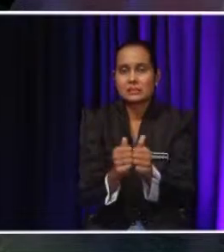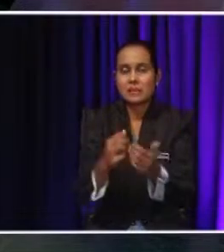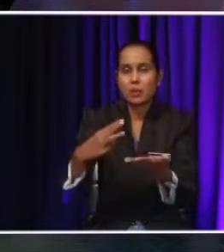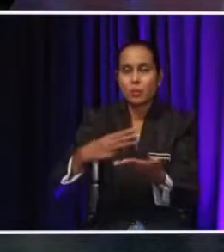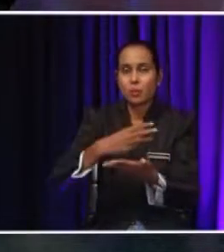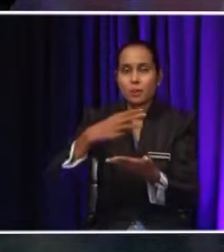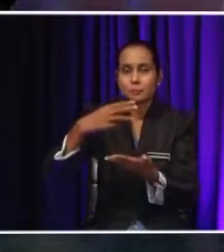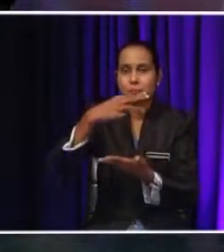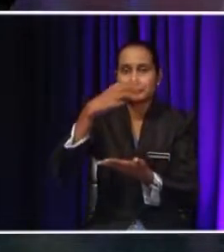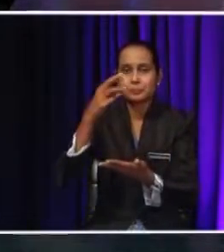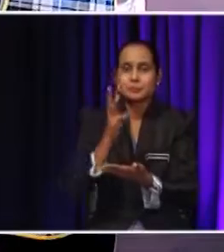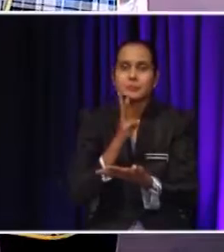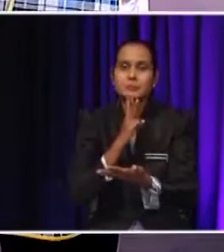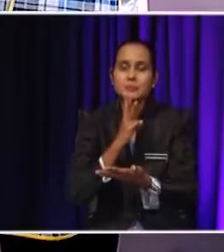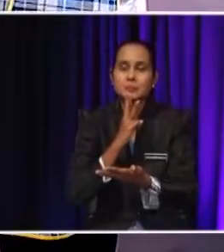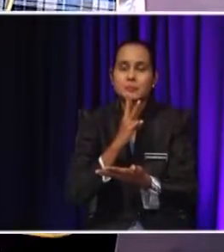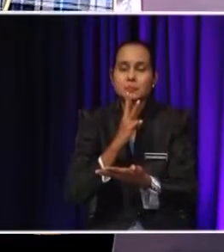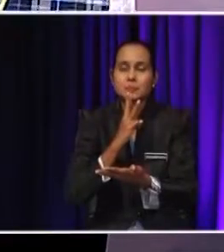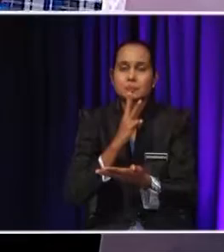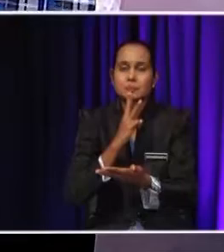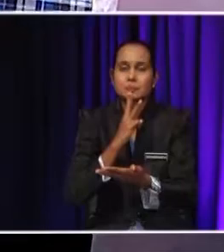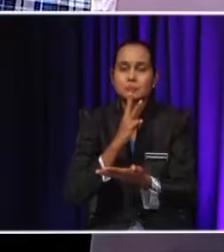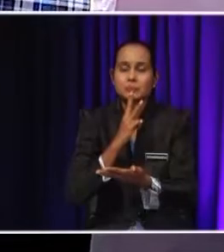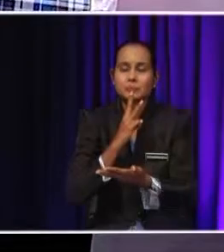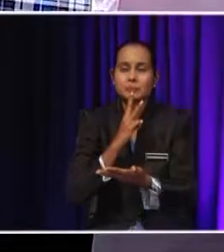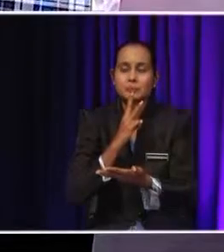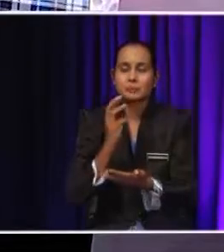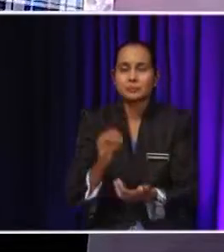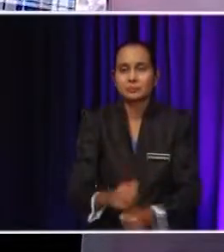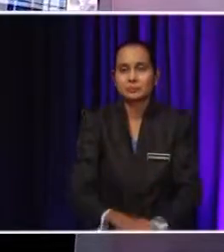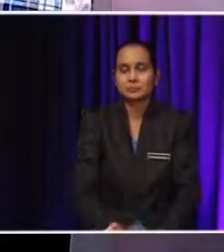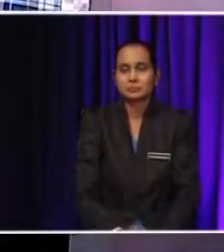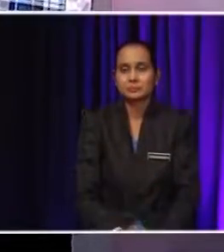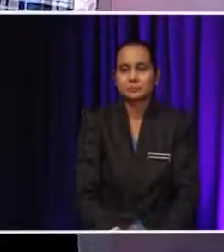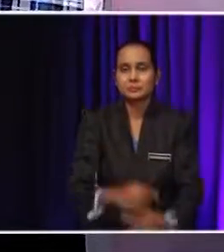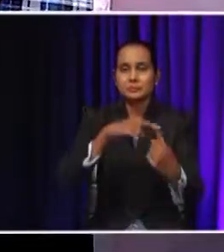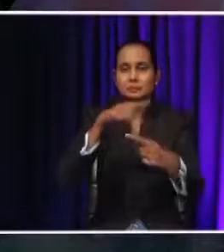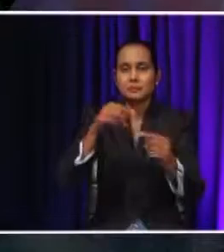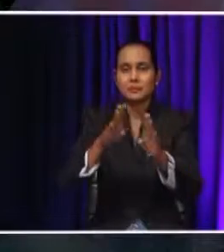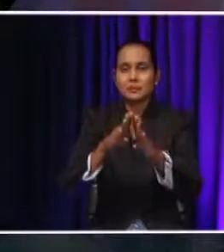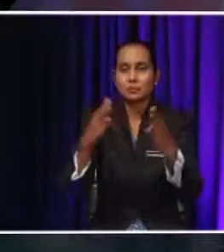itu sebabnya ketika buka tadi betul terus uap air itu